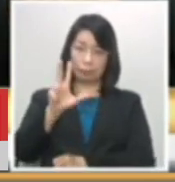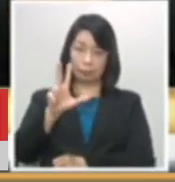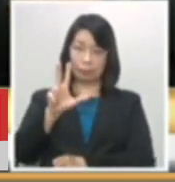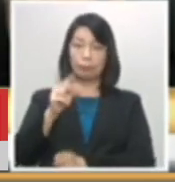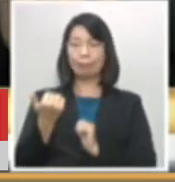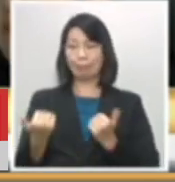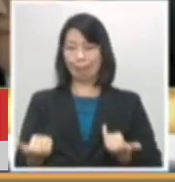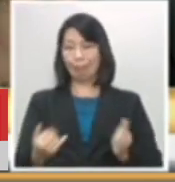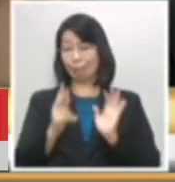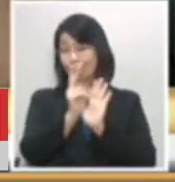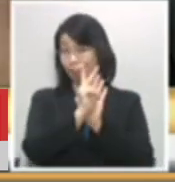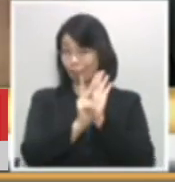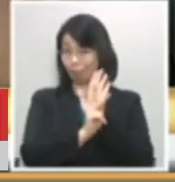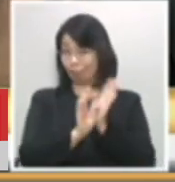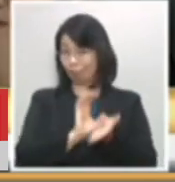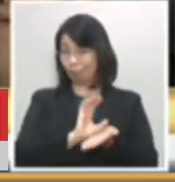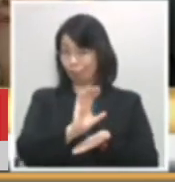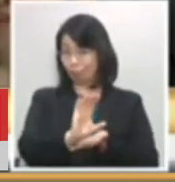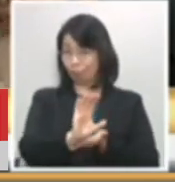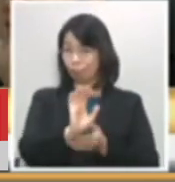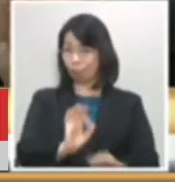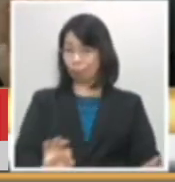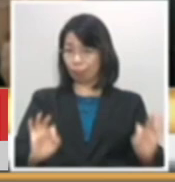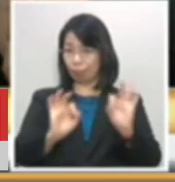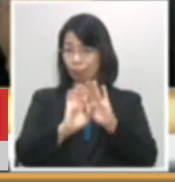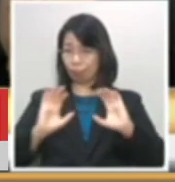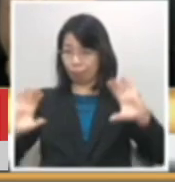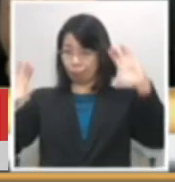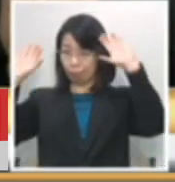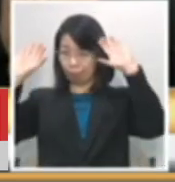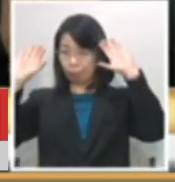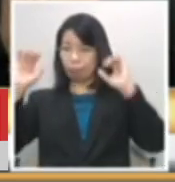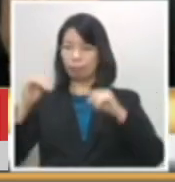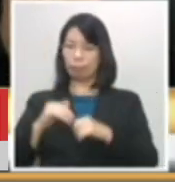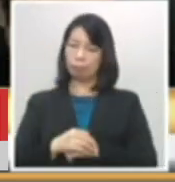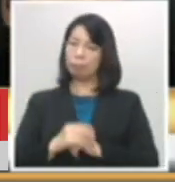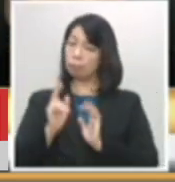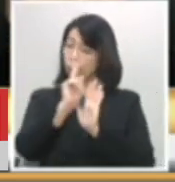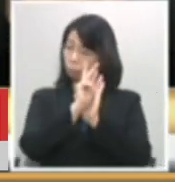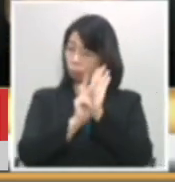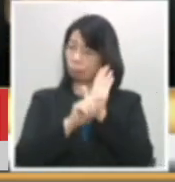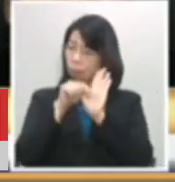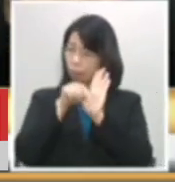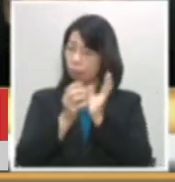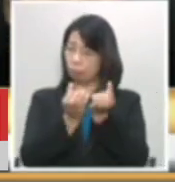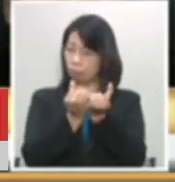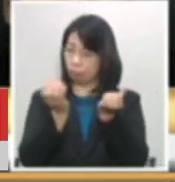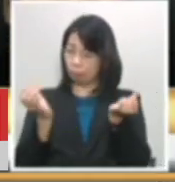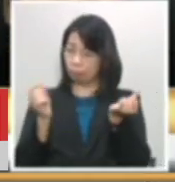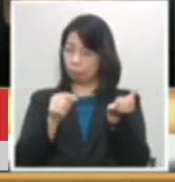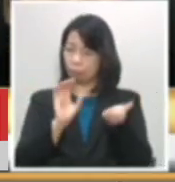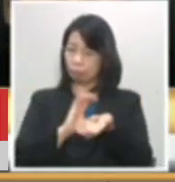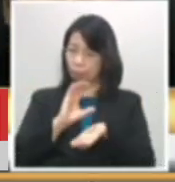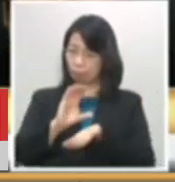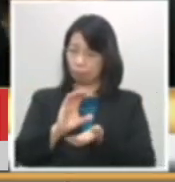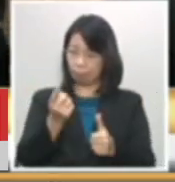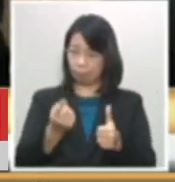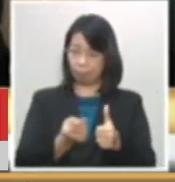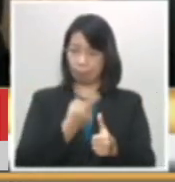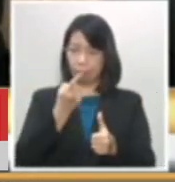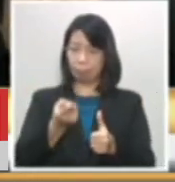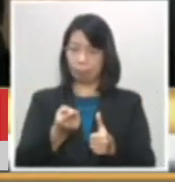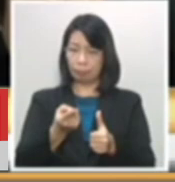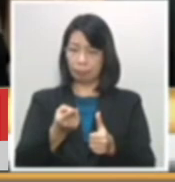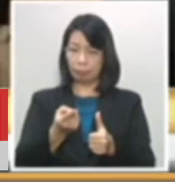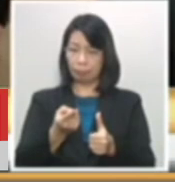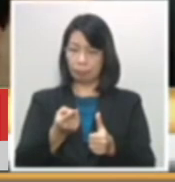มายงบประมาณที่สำคัญของรัฐบาลอีกทั้งเป็นกฎหมายงบประมาณฉบับแรกหลังจากการ